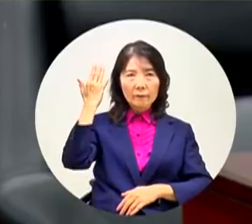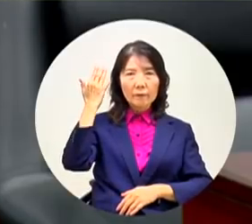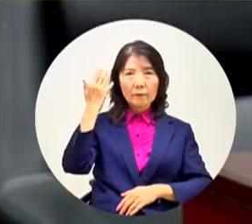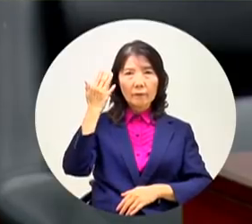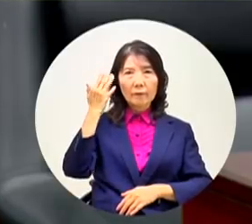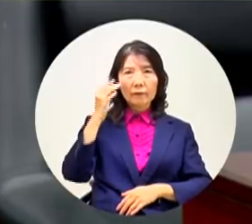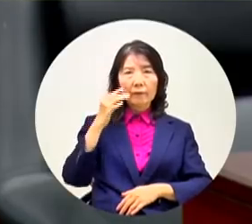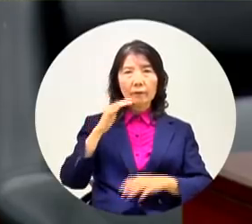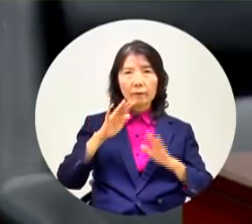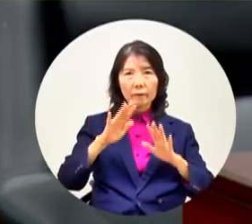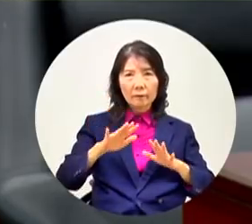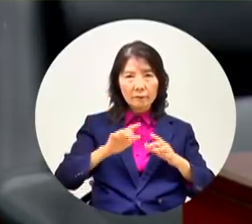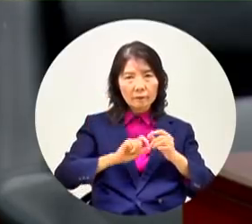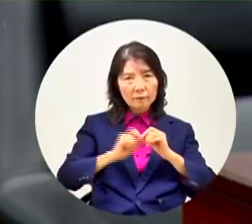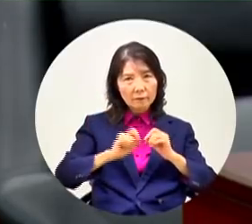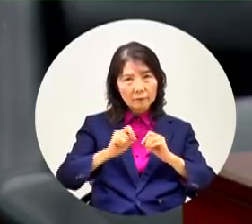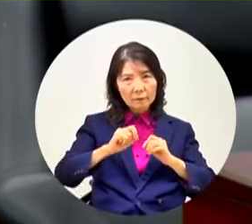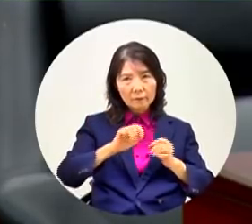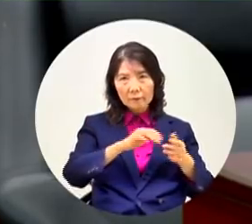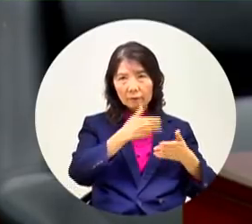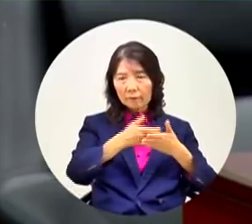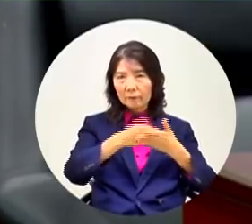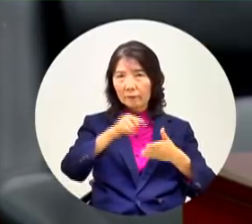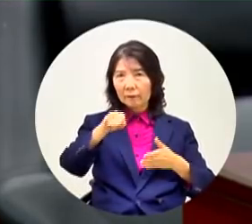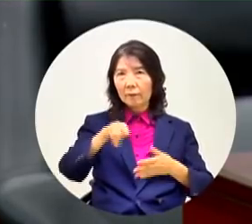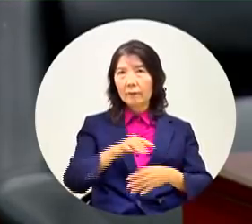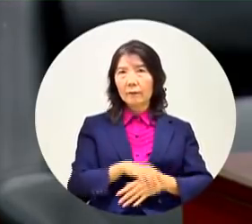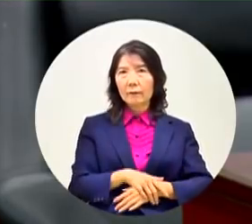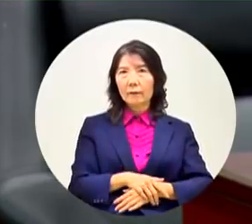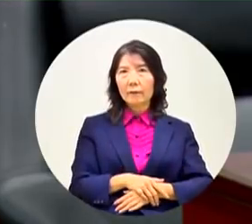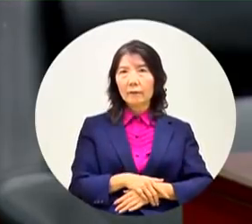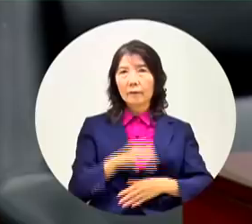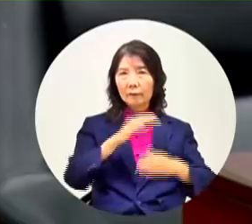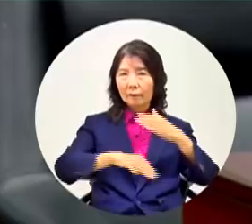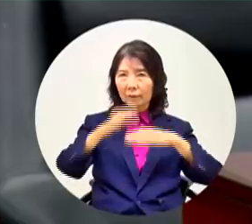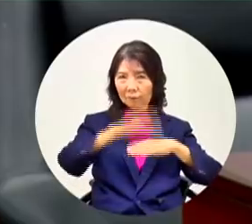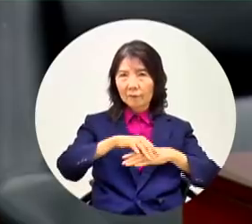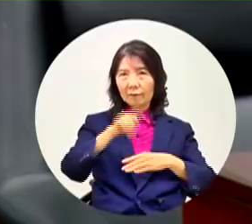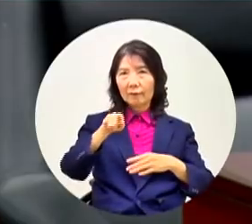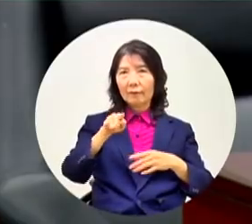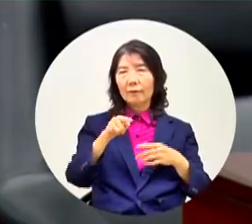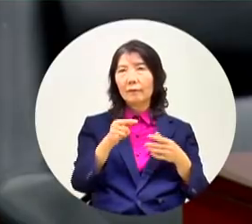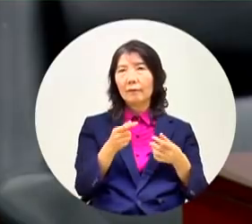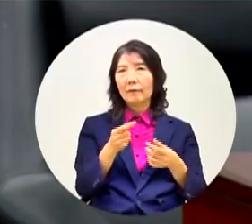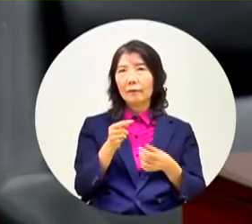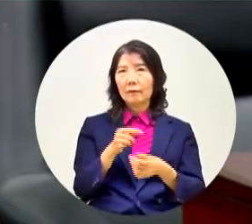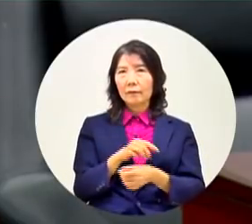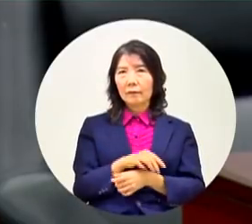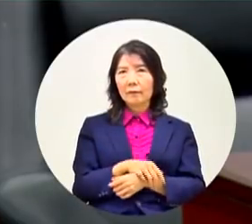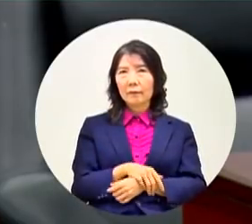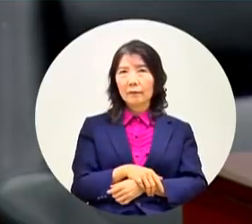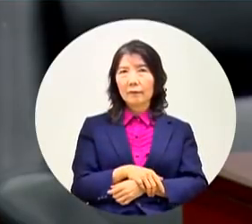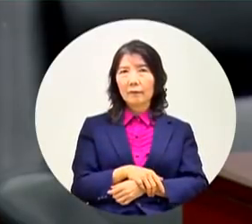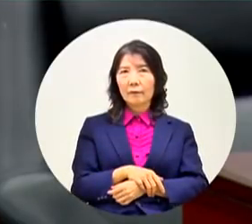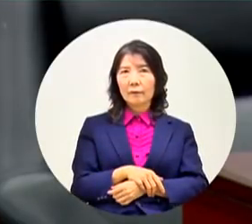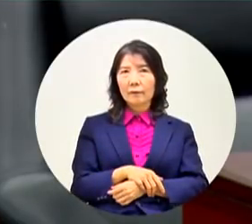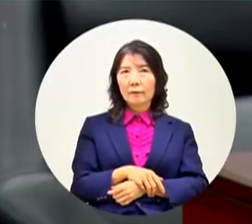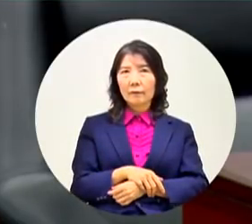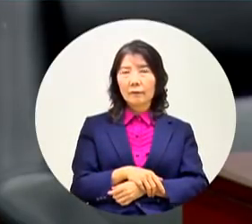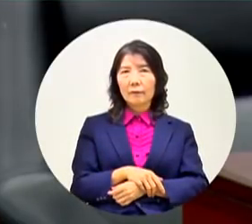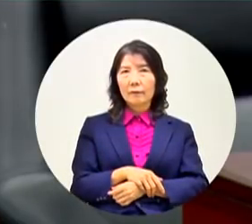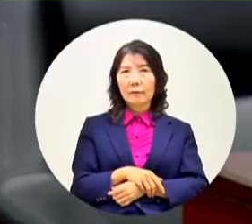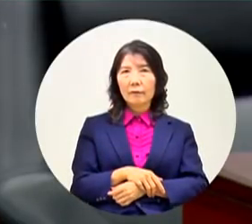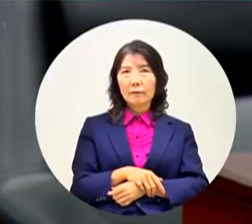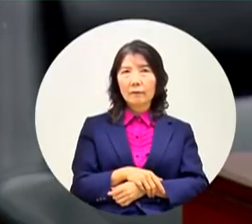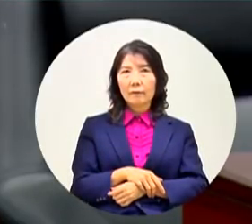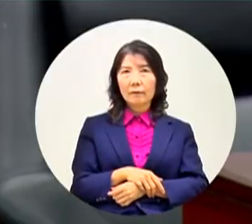即马凤山火车站的规划图吼，这完成就是安尼。我相信，这个凤山火